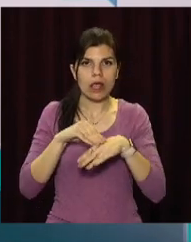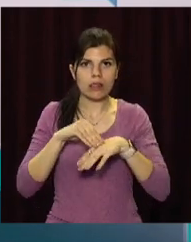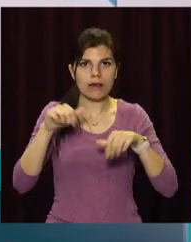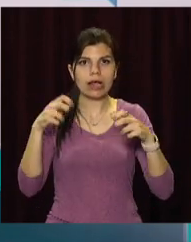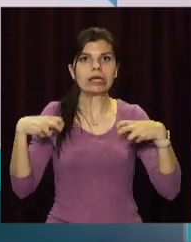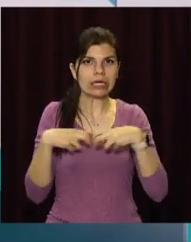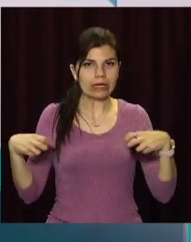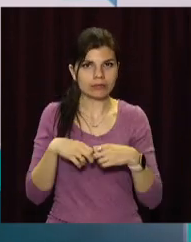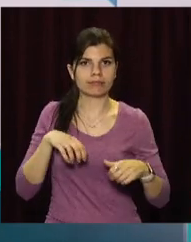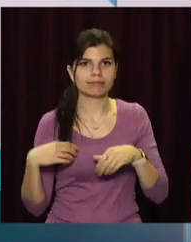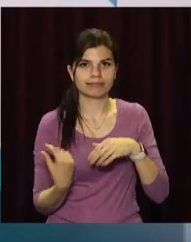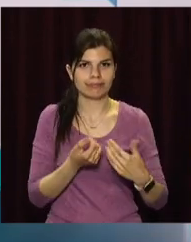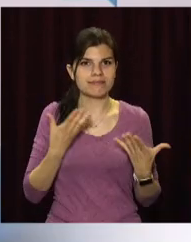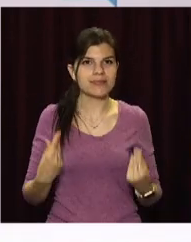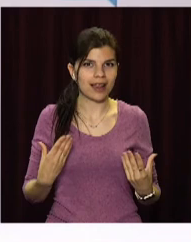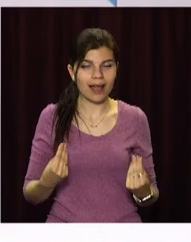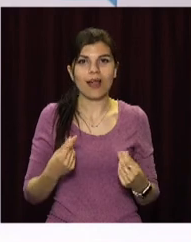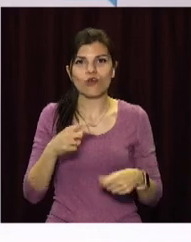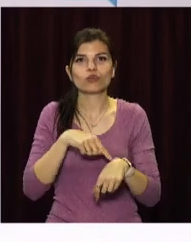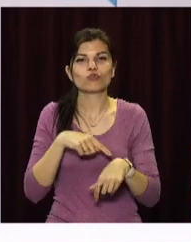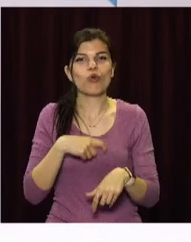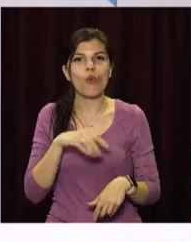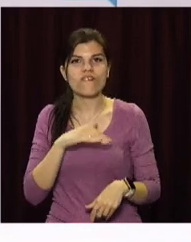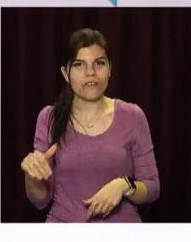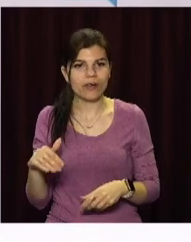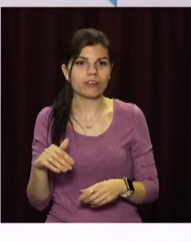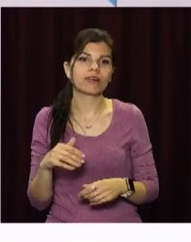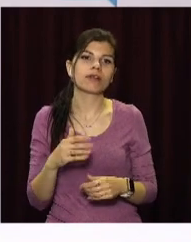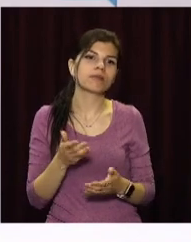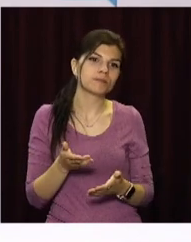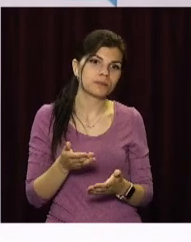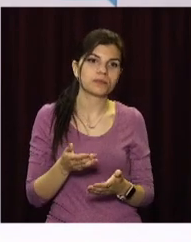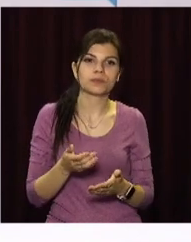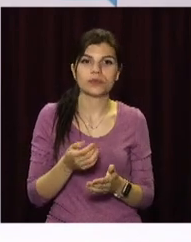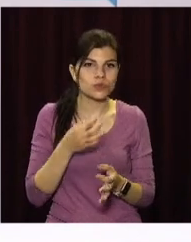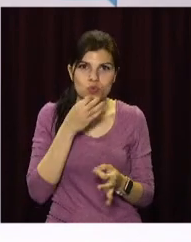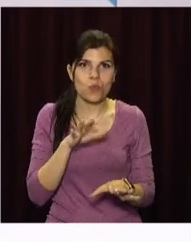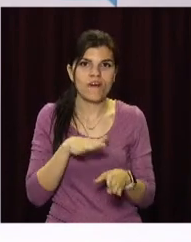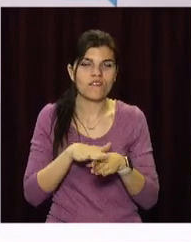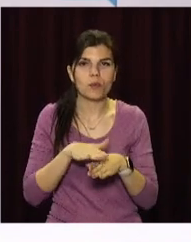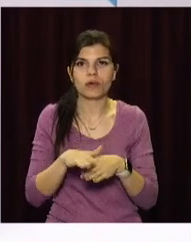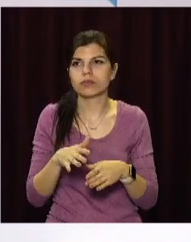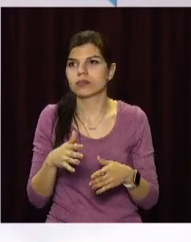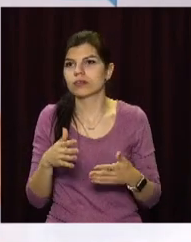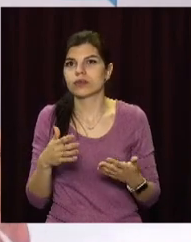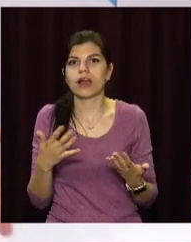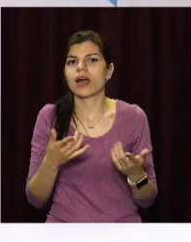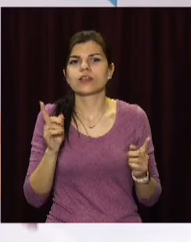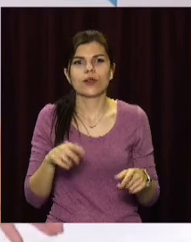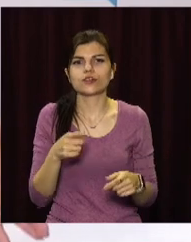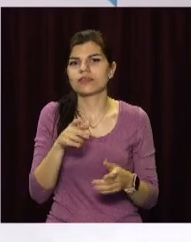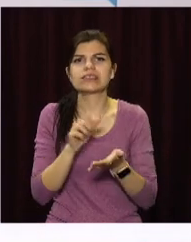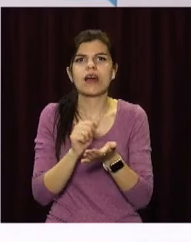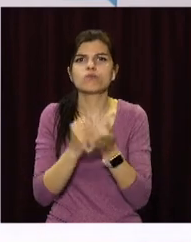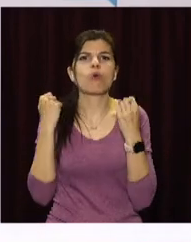Вы чувствуете себя более уверенно в любом выполнении элементов, даже если вы занимаетесь совсем